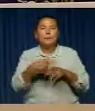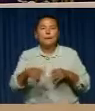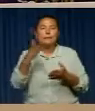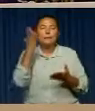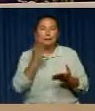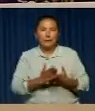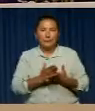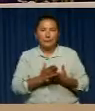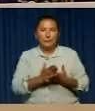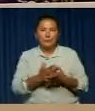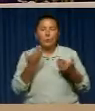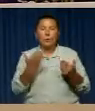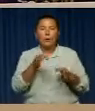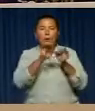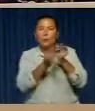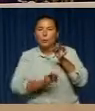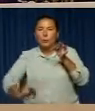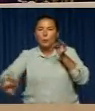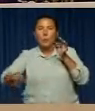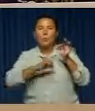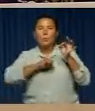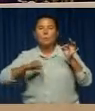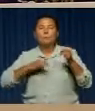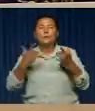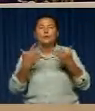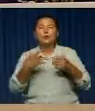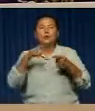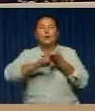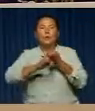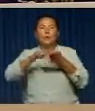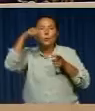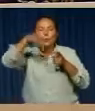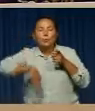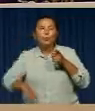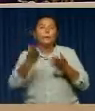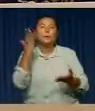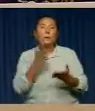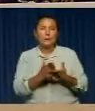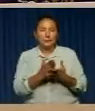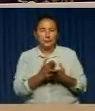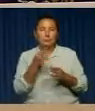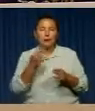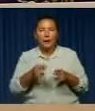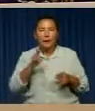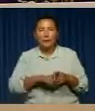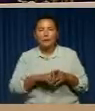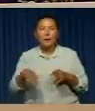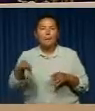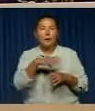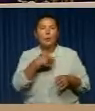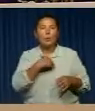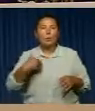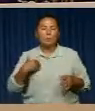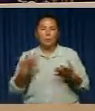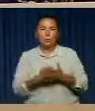бәрі білет. Бұл ана трубкасының өзінің бойында бірнеше бактериялар мекендеген жағдай бол деген. Оның барлығы өкпеге барады